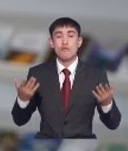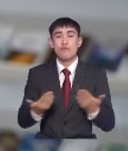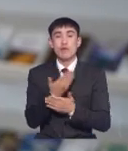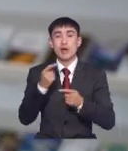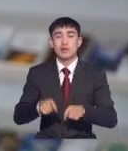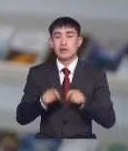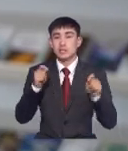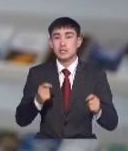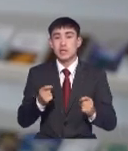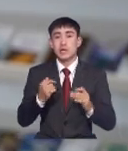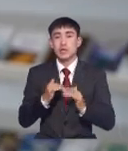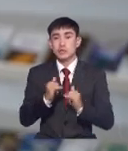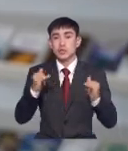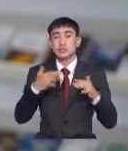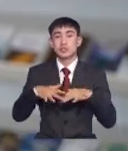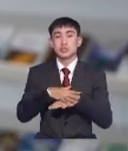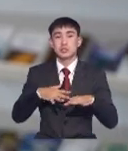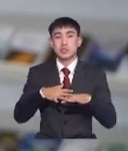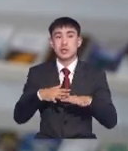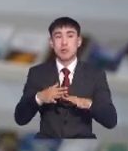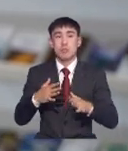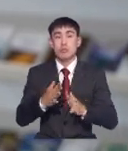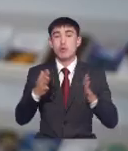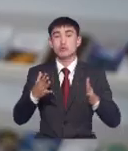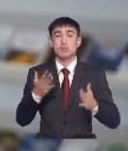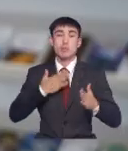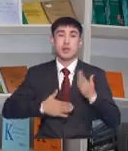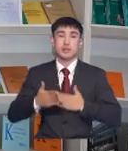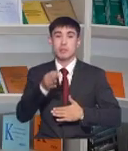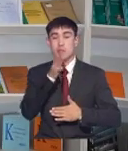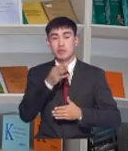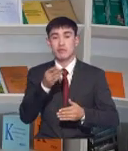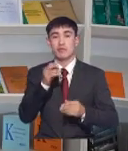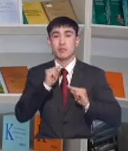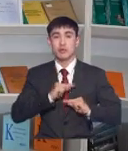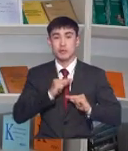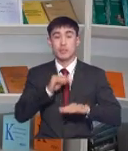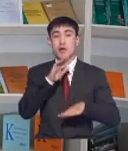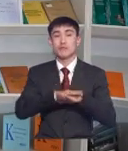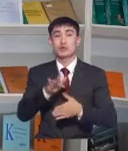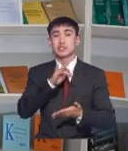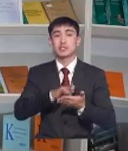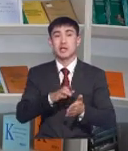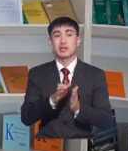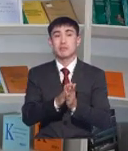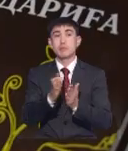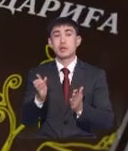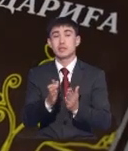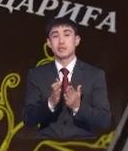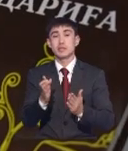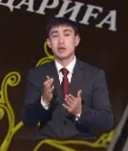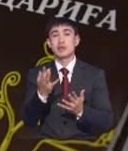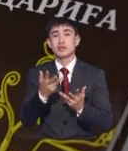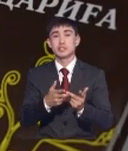Пусть растёт число интересных читателей и будет множество приятных моментов в работе фонд Центральной библиотеки имени сакина сейфу